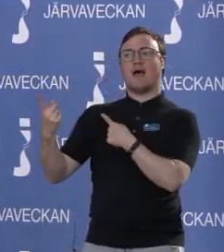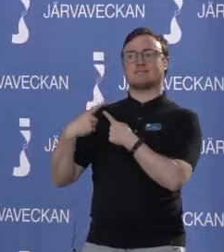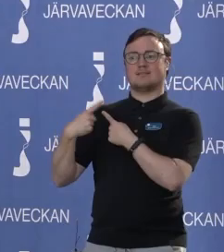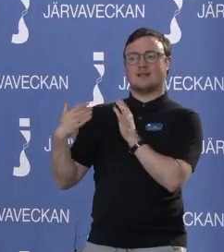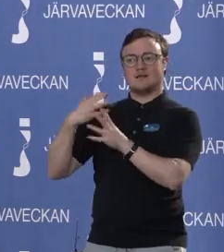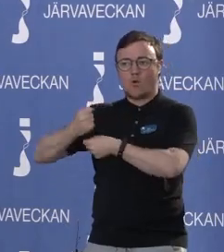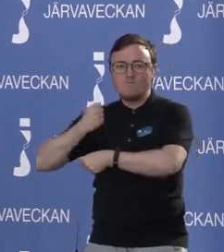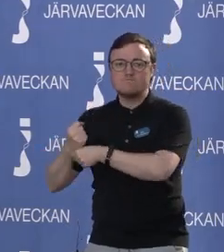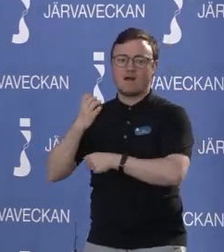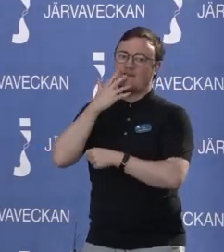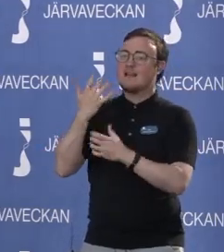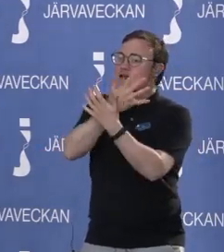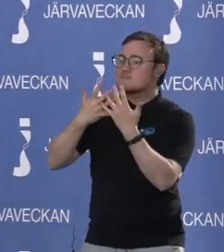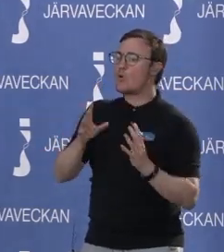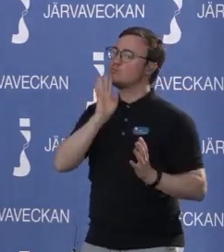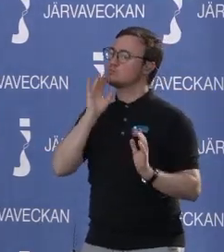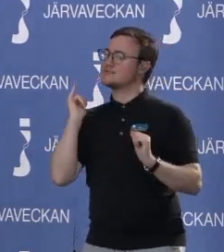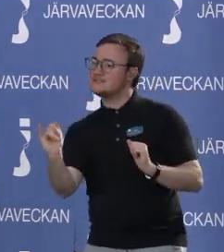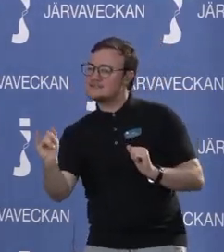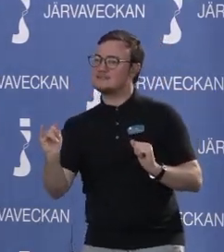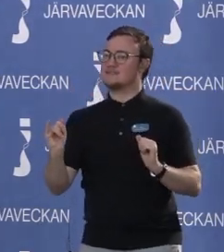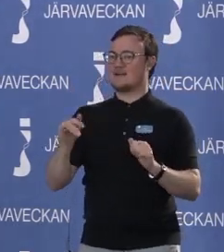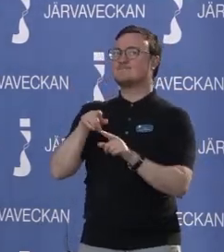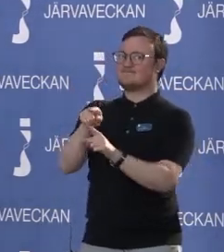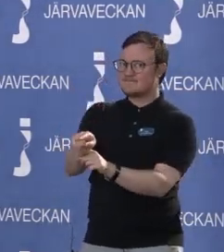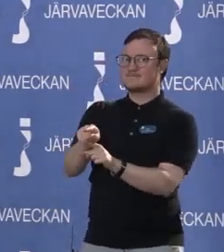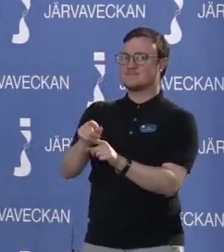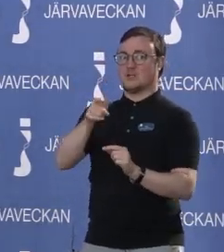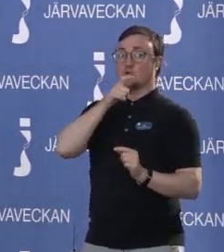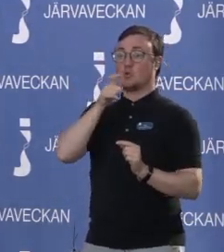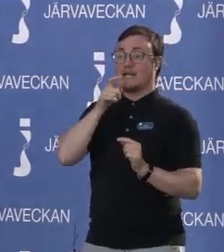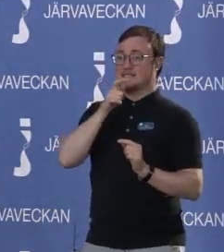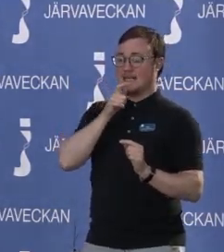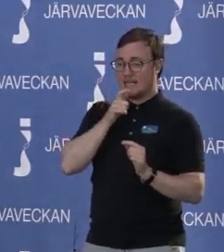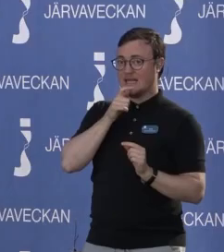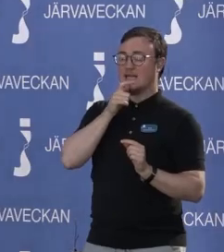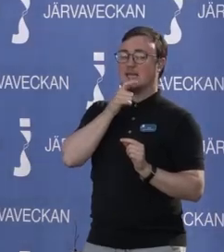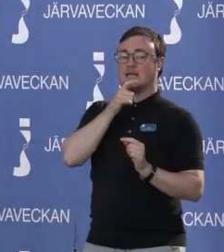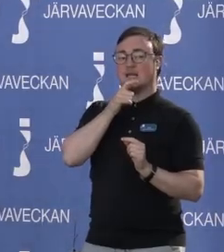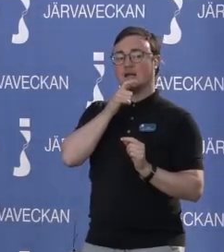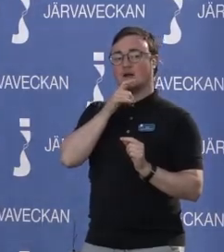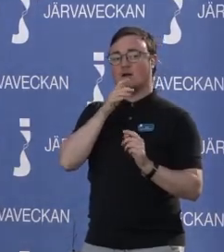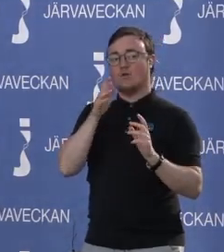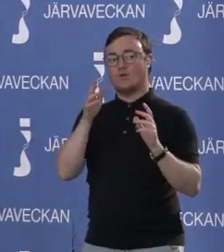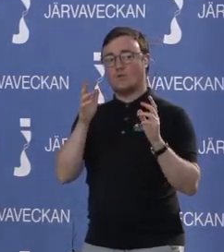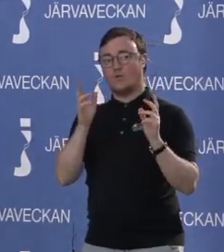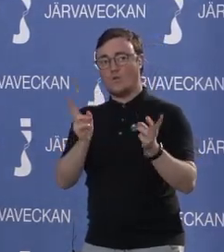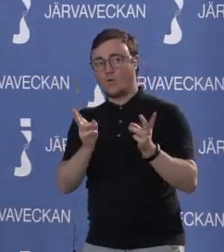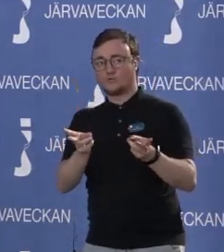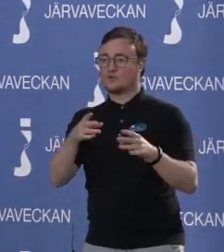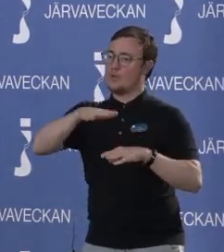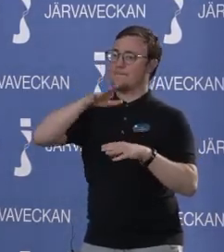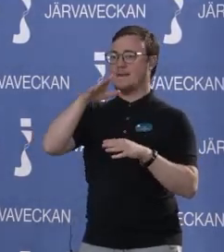jobbet? Vilka språk pratas? Det ger både journalistik och vi ser det ger